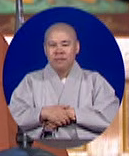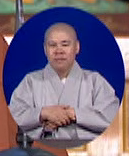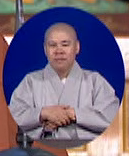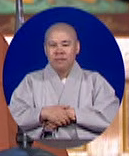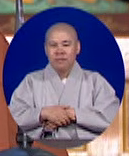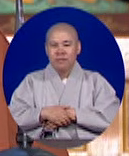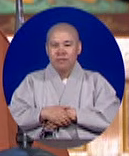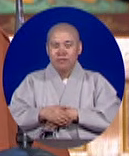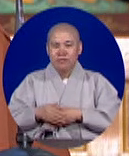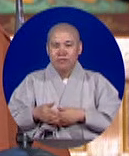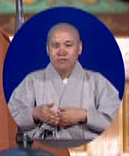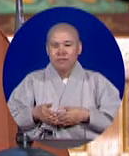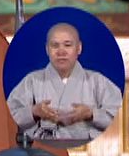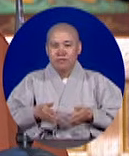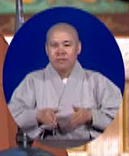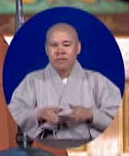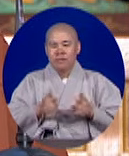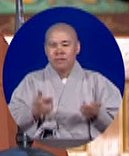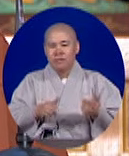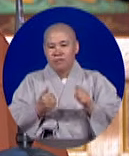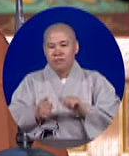그래서 이 불생불멸